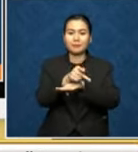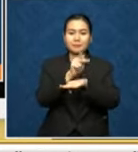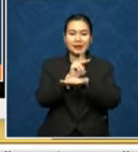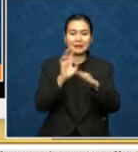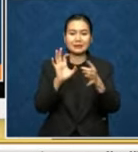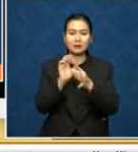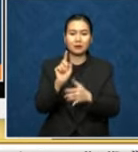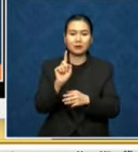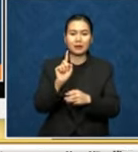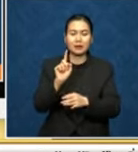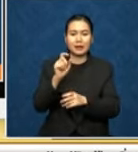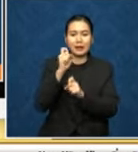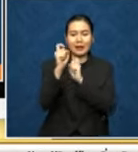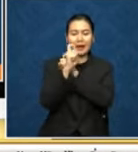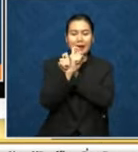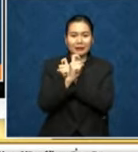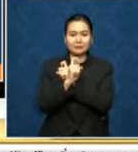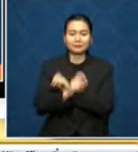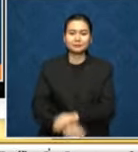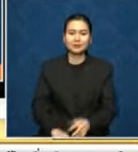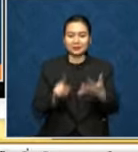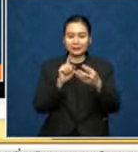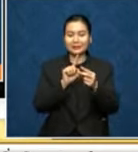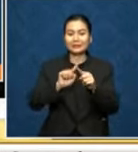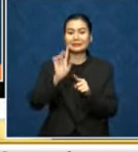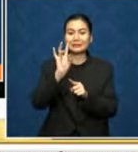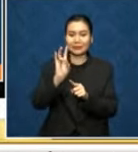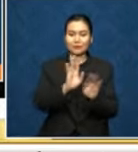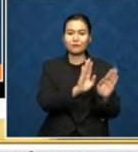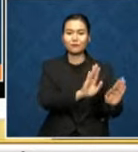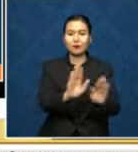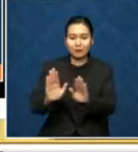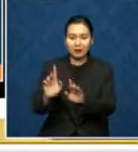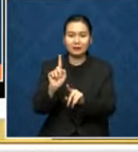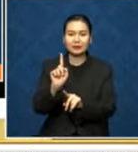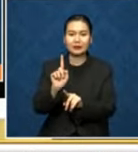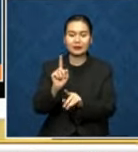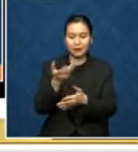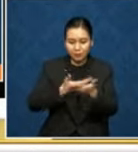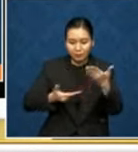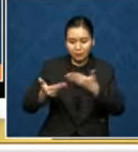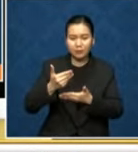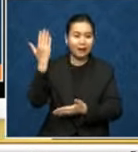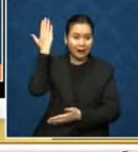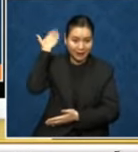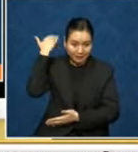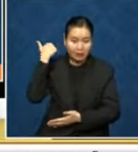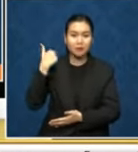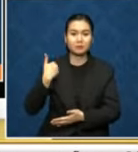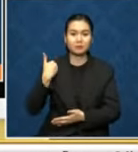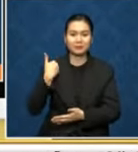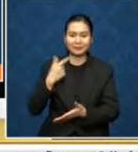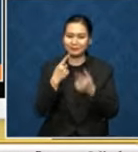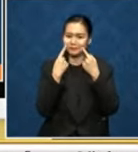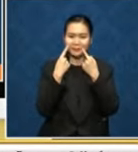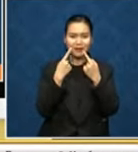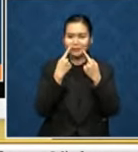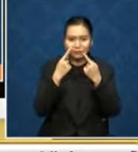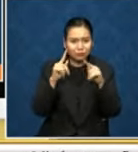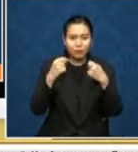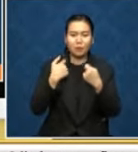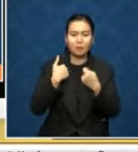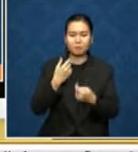การความปลอดภัยของเจ้าหน้าที่ค่ะเรื่องที่7ค่ะดิฉันขอฝากอีกครั้งนะคะในการปรึกษาหารือครั้งที่แล้วนะคะก็ยังไม่ได้รับคำตอบเลยในเรื่อง